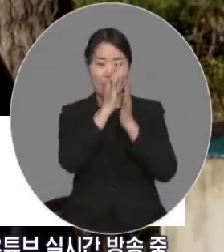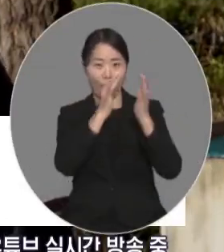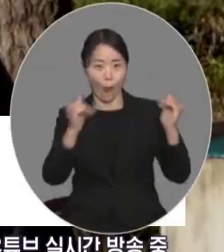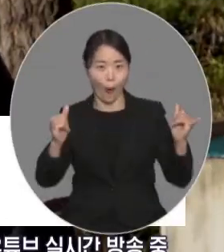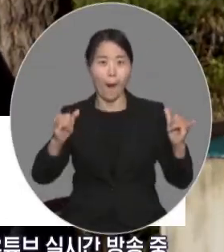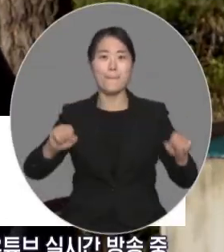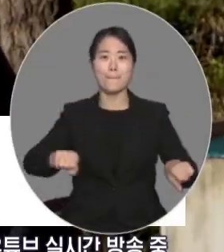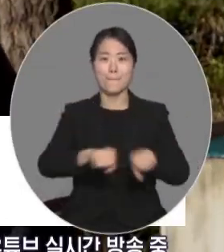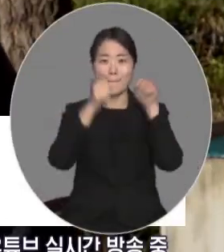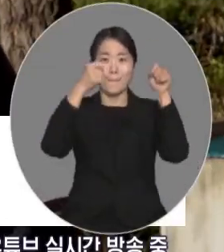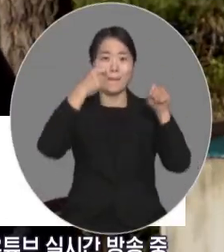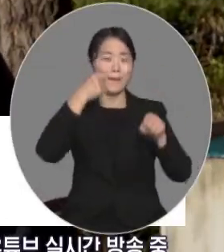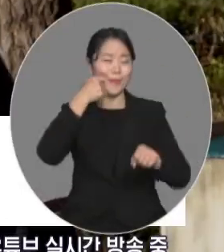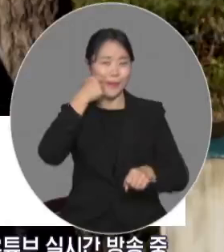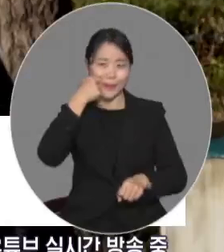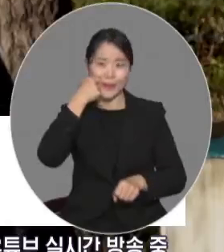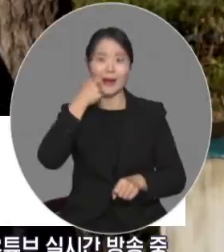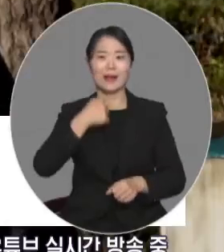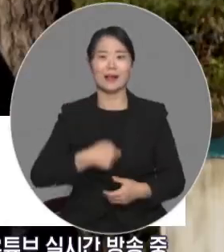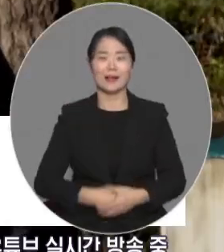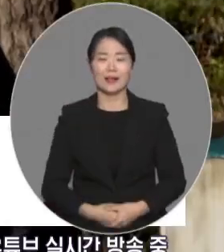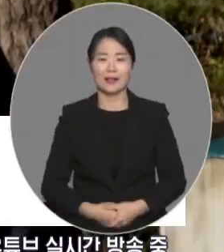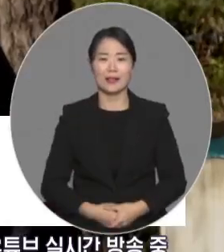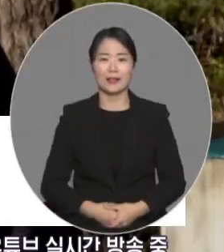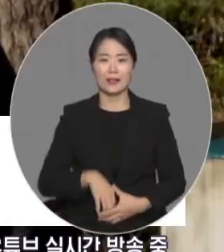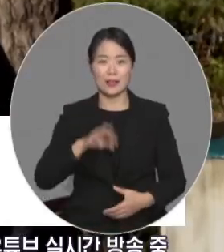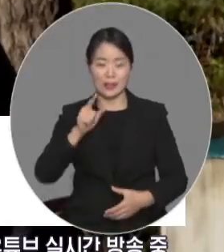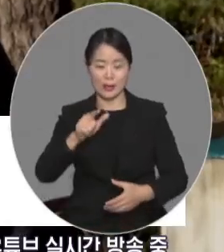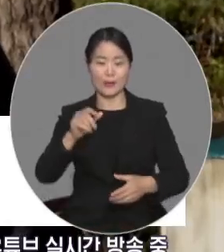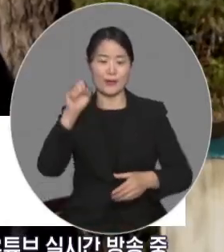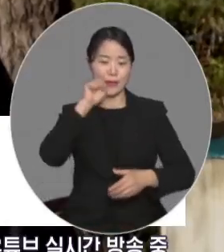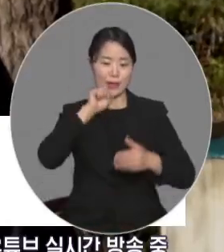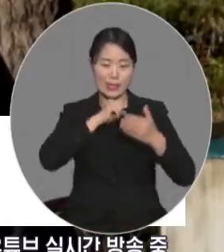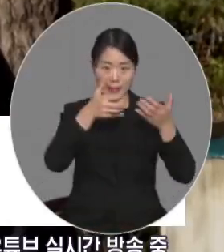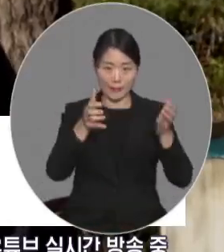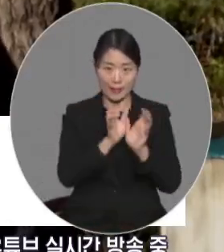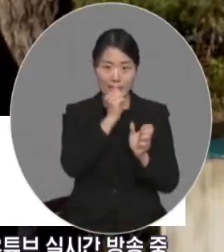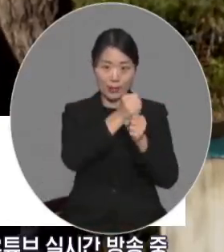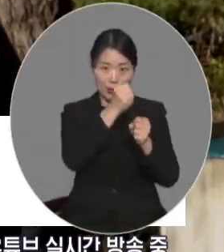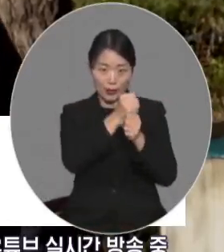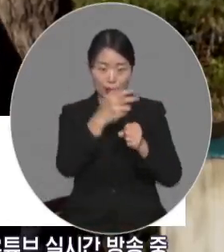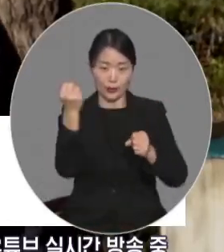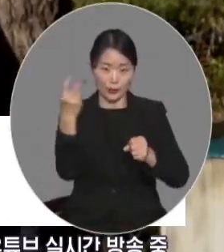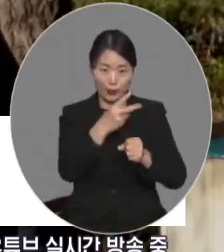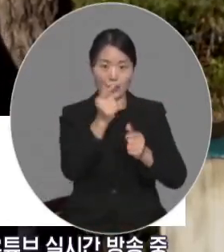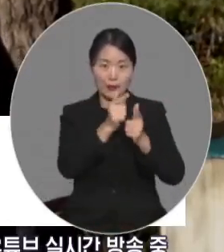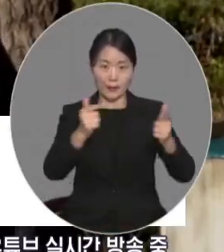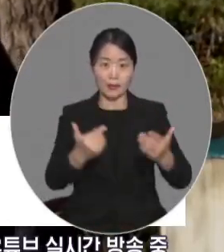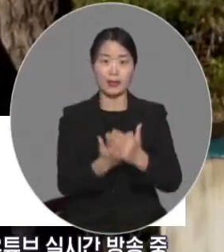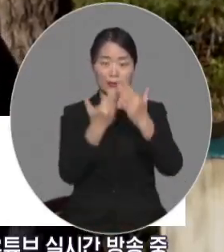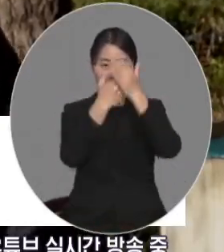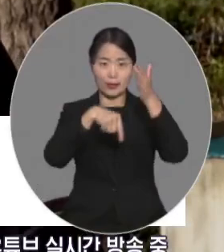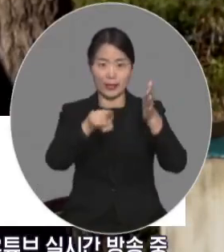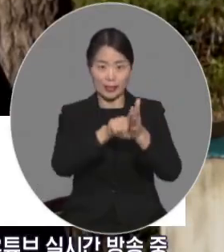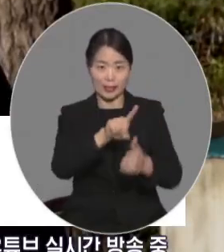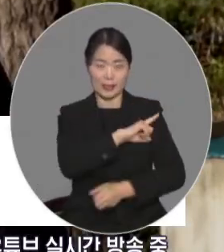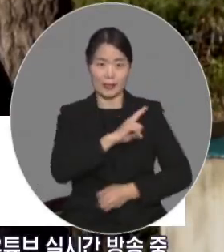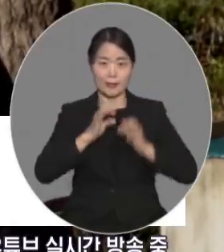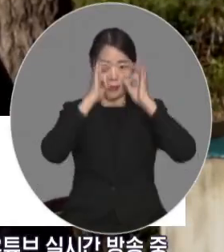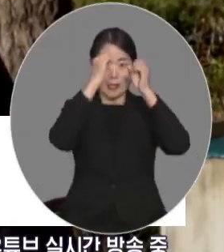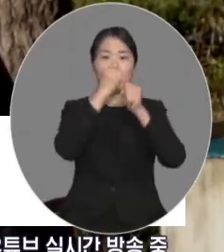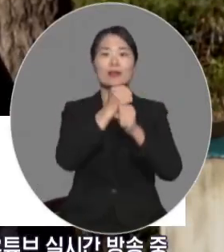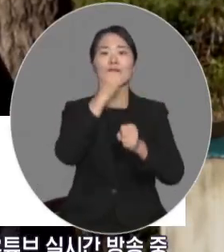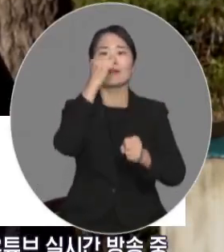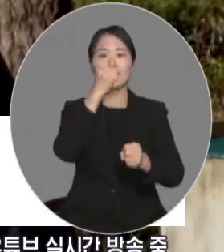저희 울산시에서도 파크 골프 동의를 위해서 또 저변 확대를 위해서 최선을 다해서 조성을 할